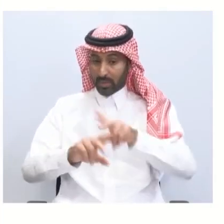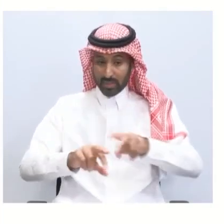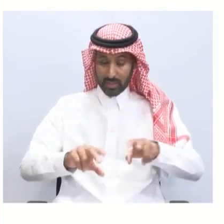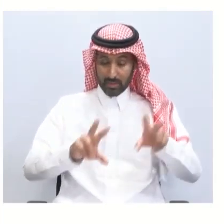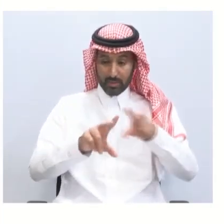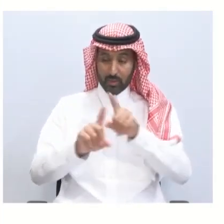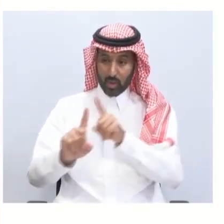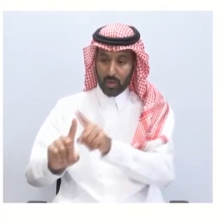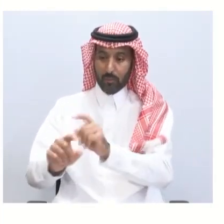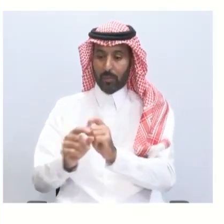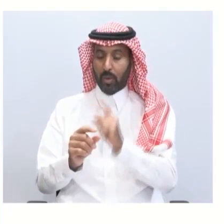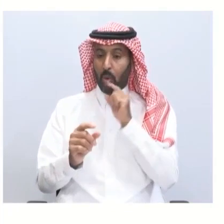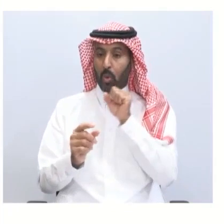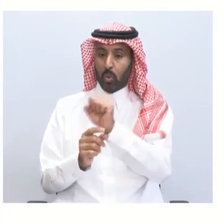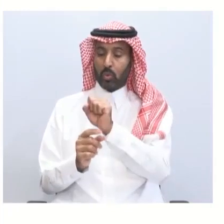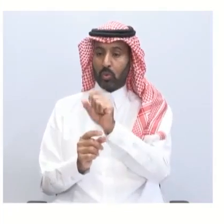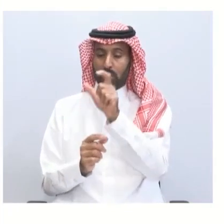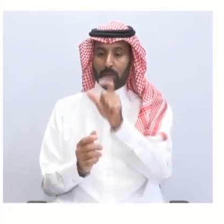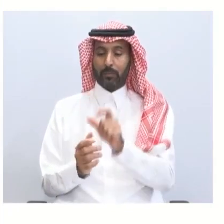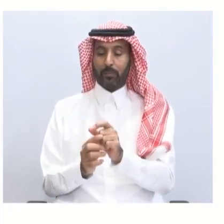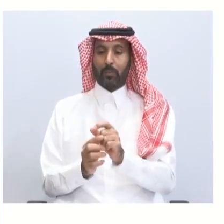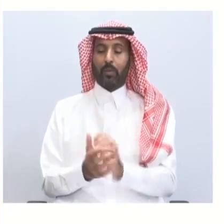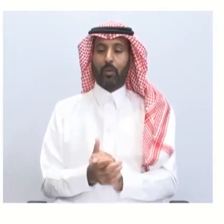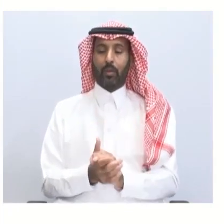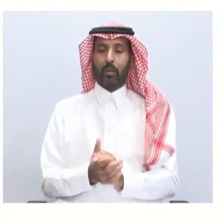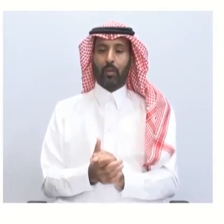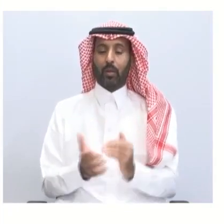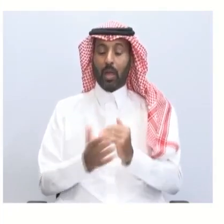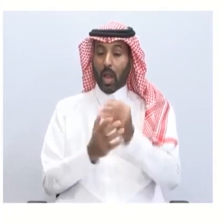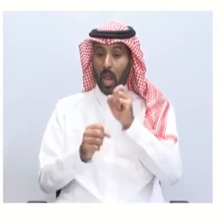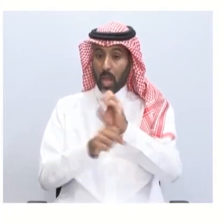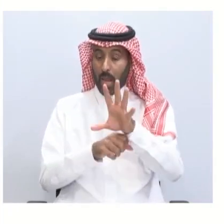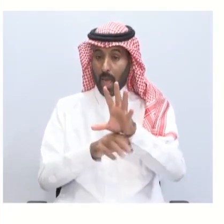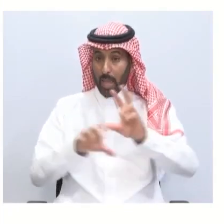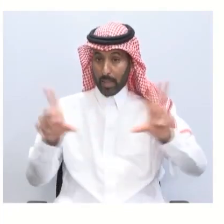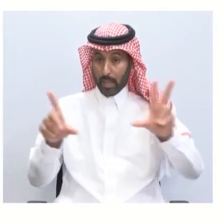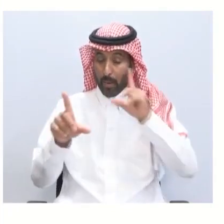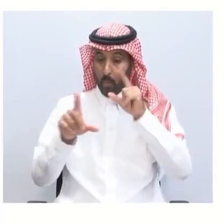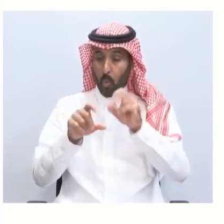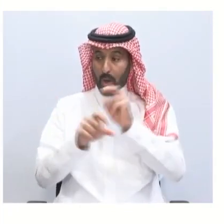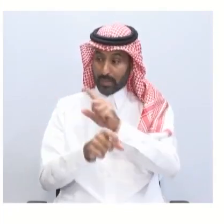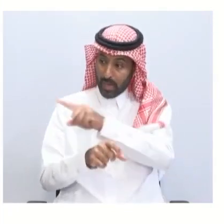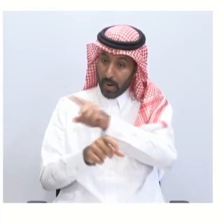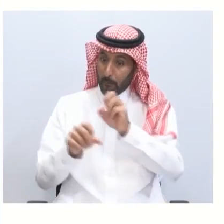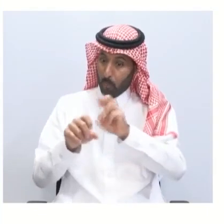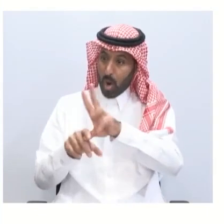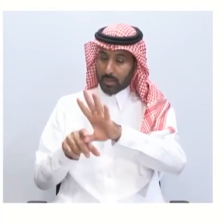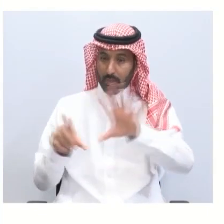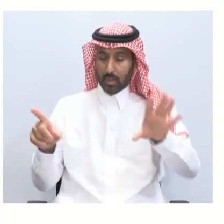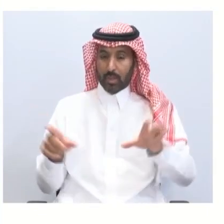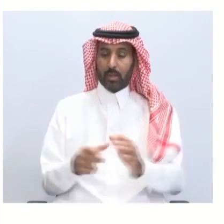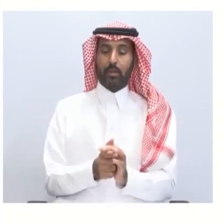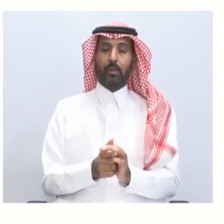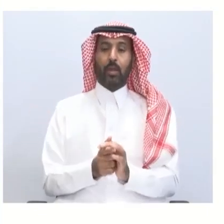الانترنت والخصوصيه وكذلك الاعلان الموجه